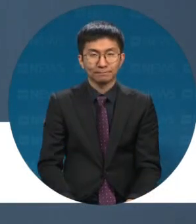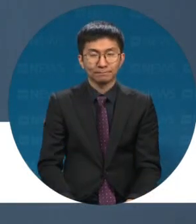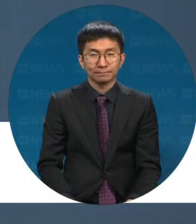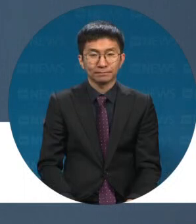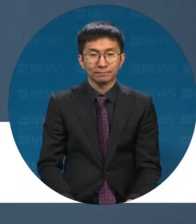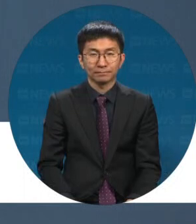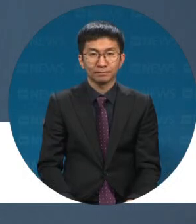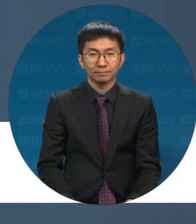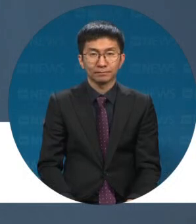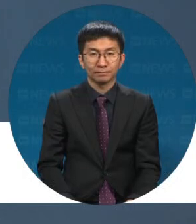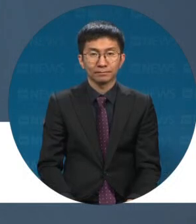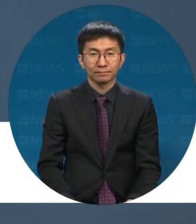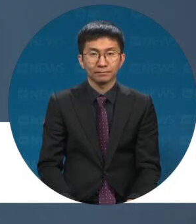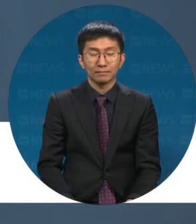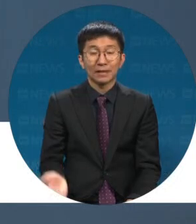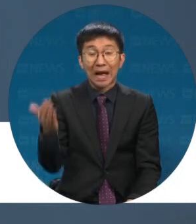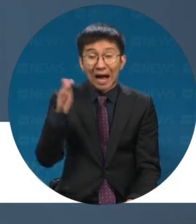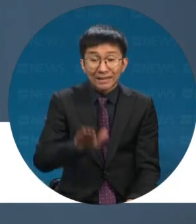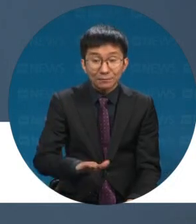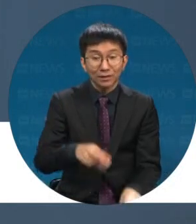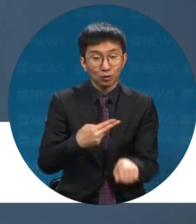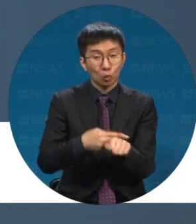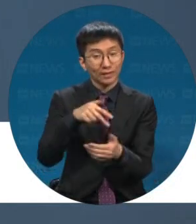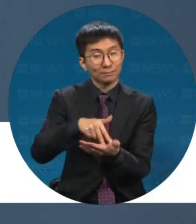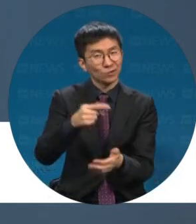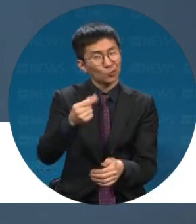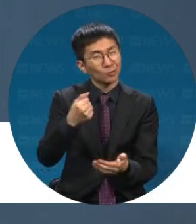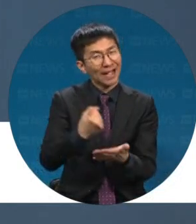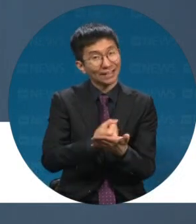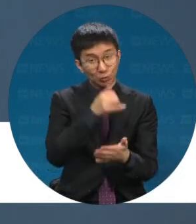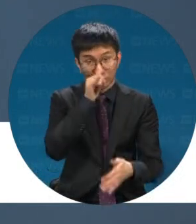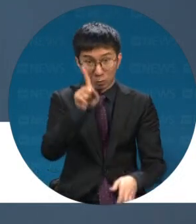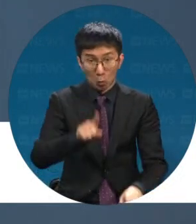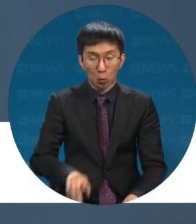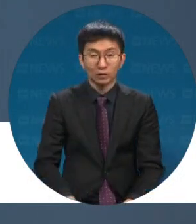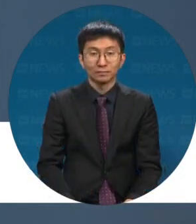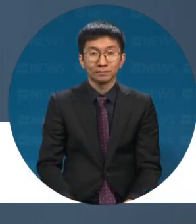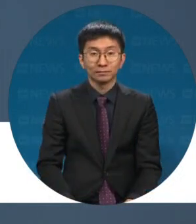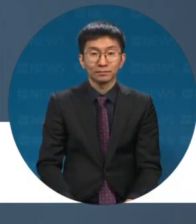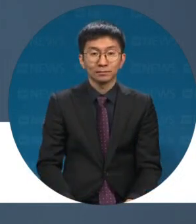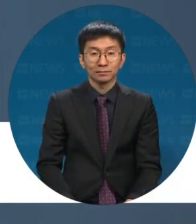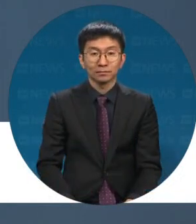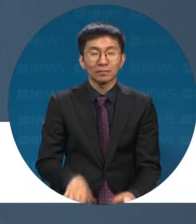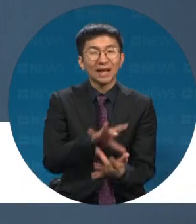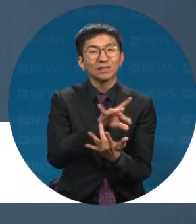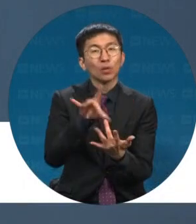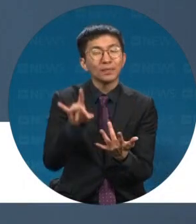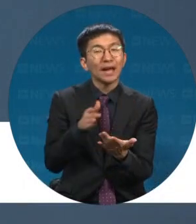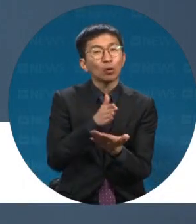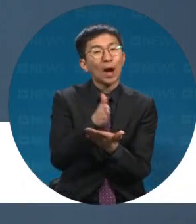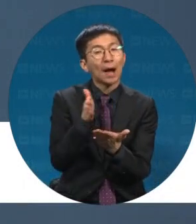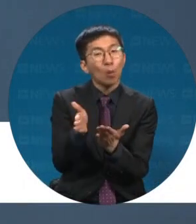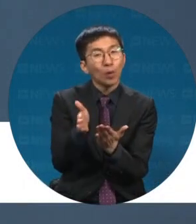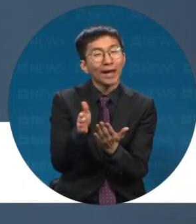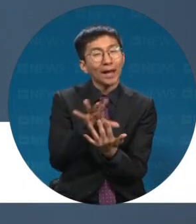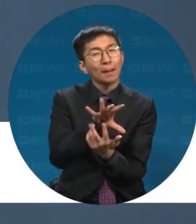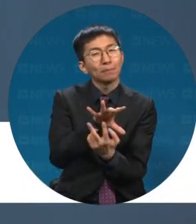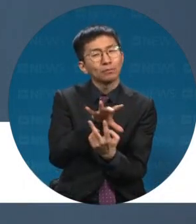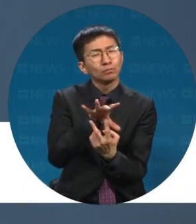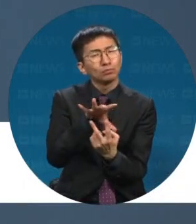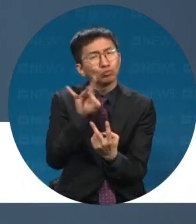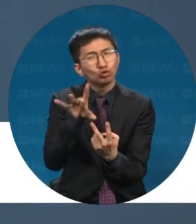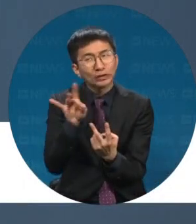뻔한 이야기인 건데 다만 교사로서 아쉬운 점이 있다라고 하면 선택 과목의 유불리라고 하는 용어는 좀